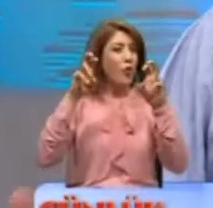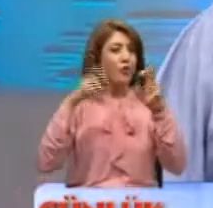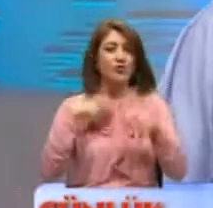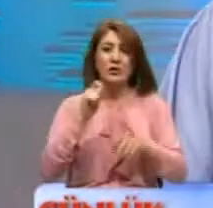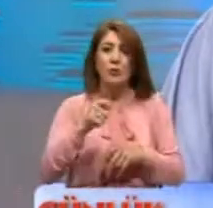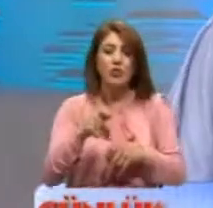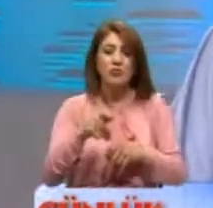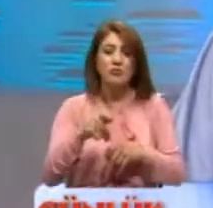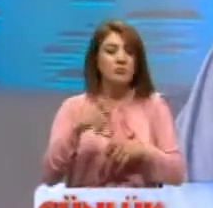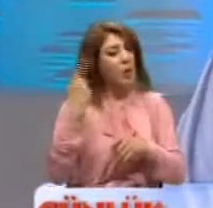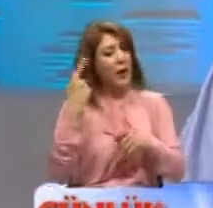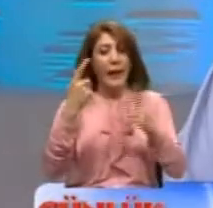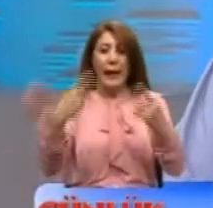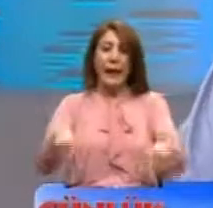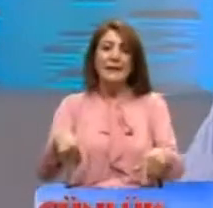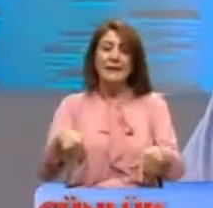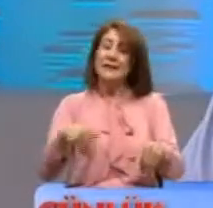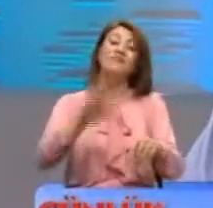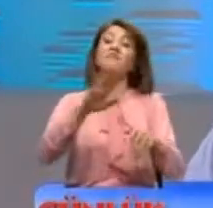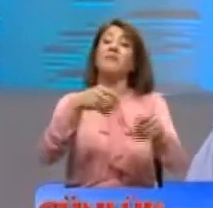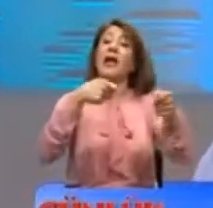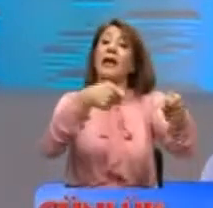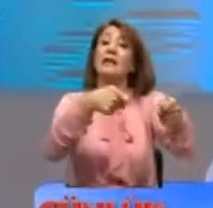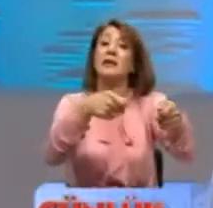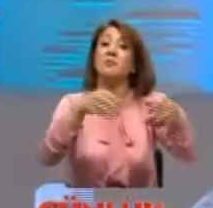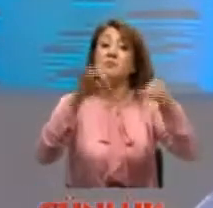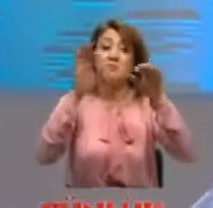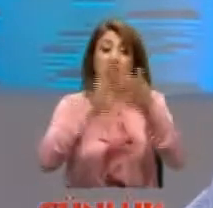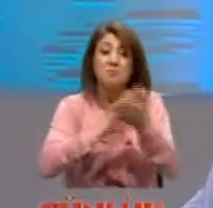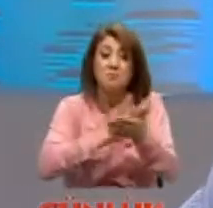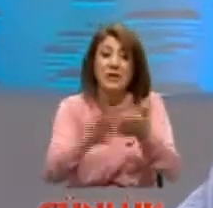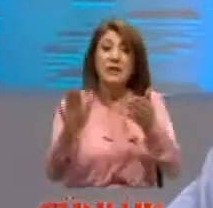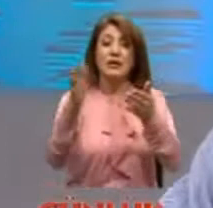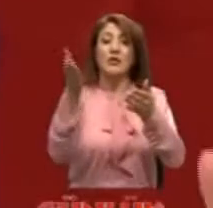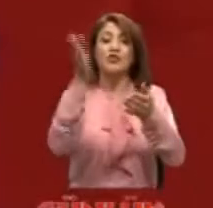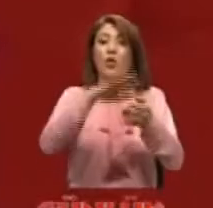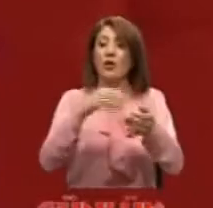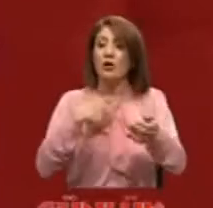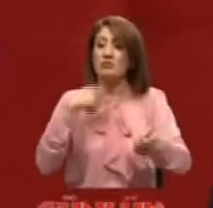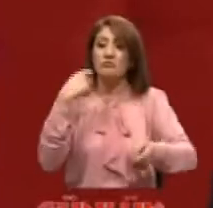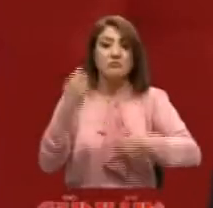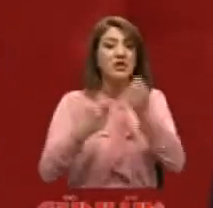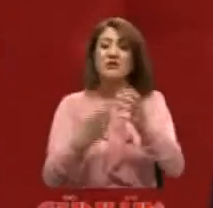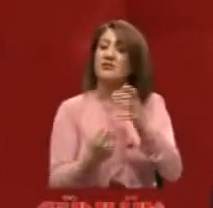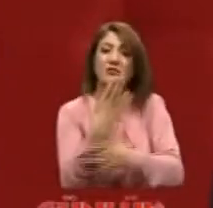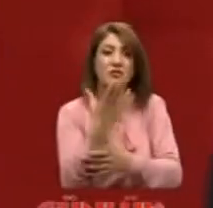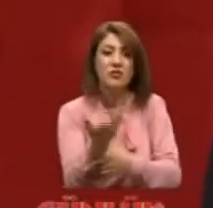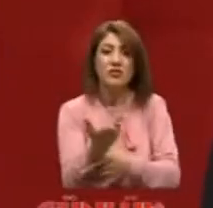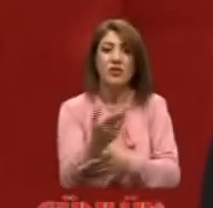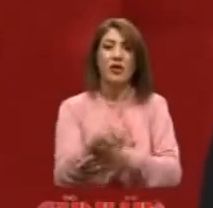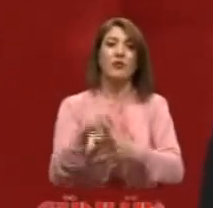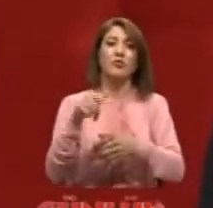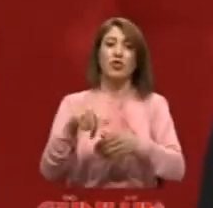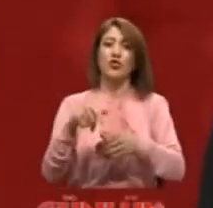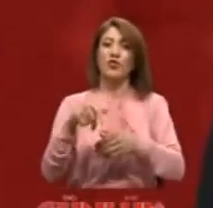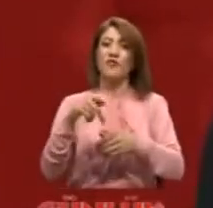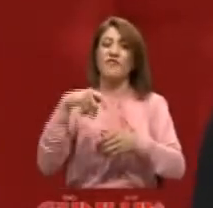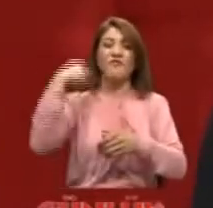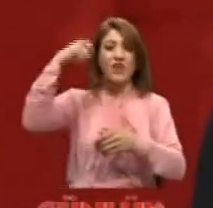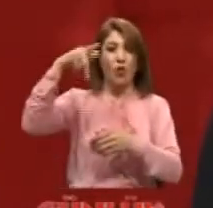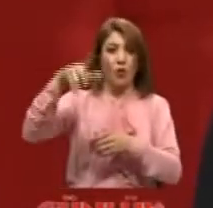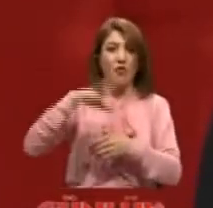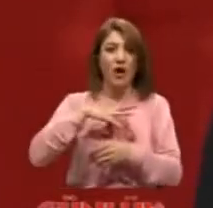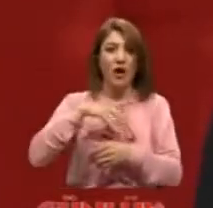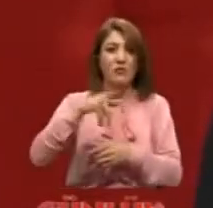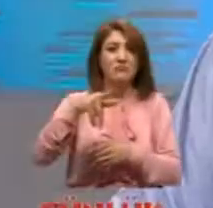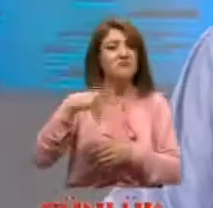tamamlandığında nasıl iş bulunacak? Belki biraz bunu bugün yapacağız. Değil mi ya? Eğitim. Enteresan işlerimiz var. Videolarımız mı var şimdi? Video değil